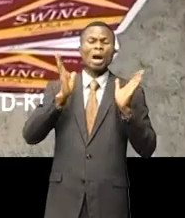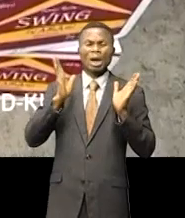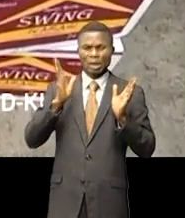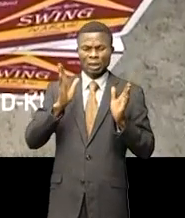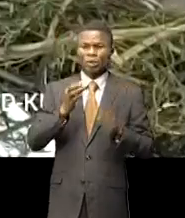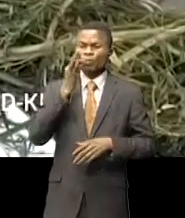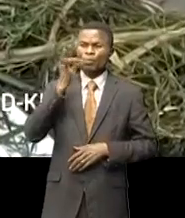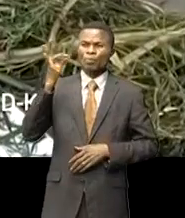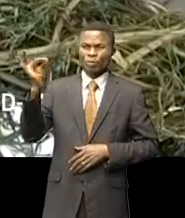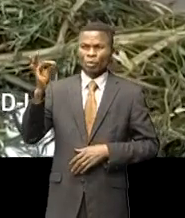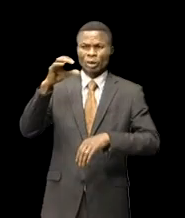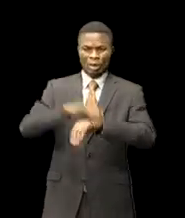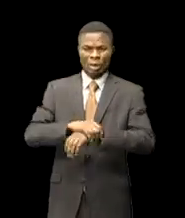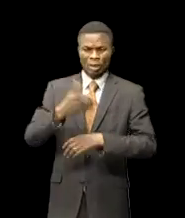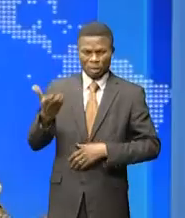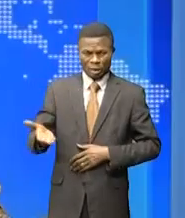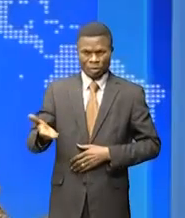du chanvre à fumer.